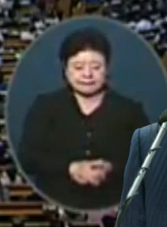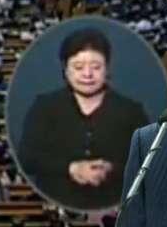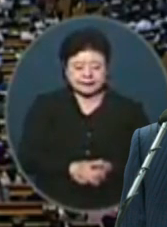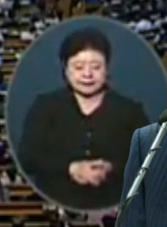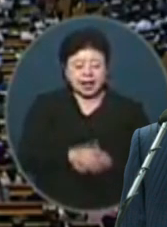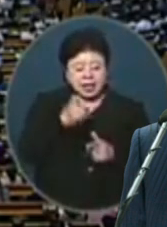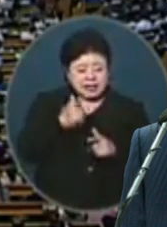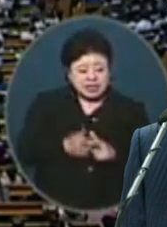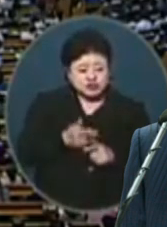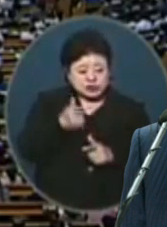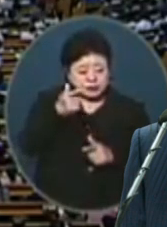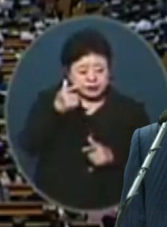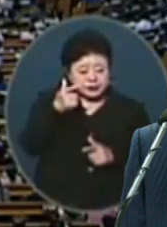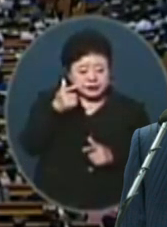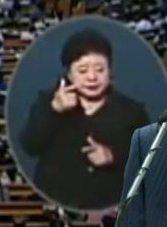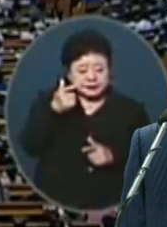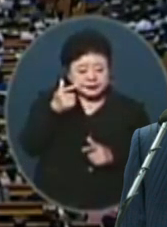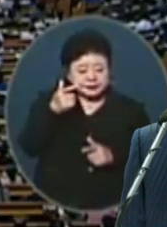예수님은